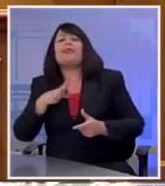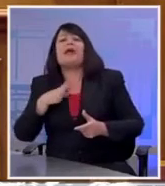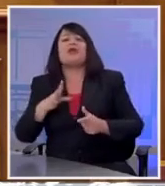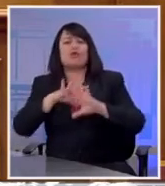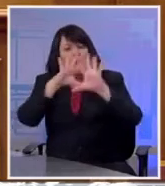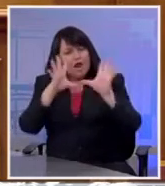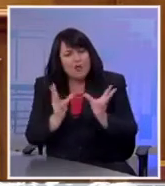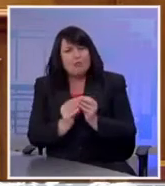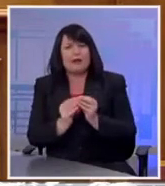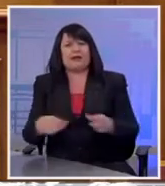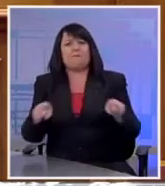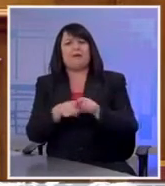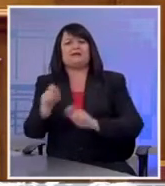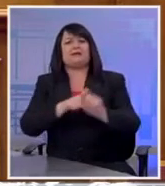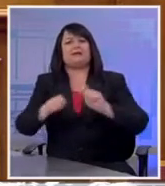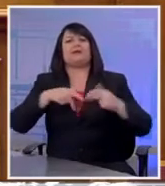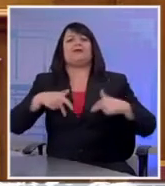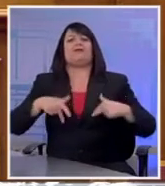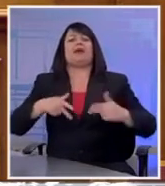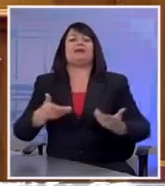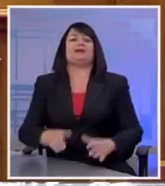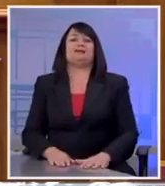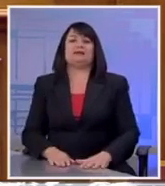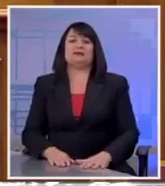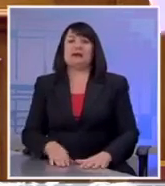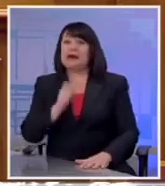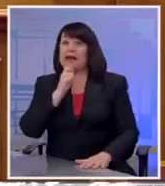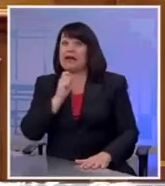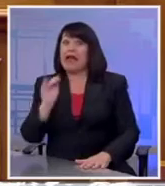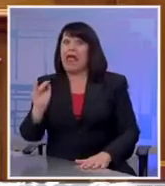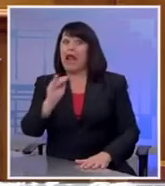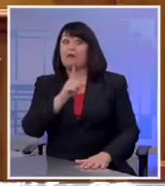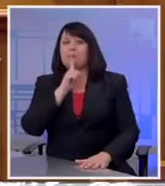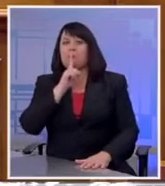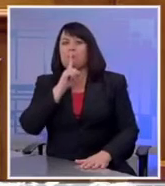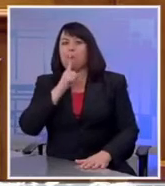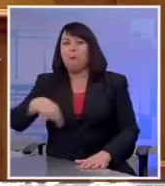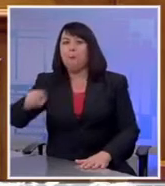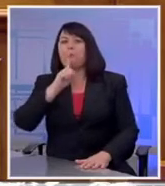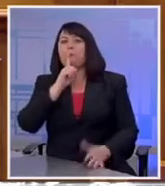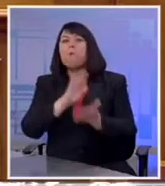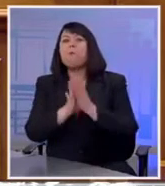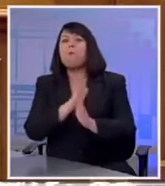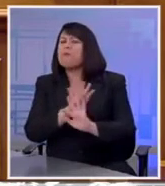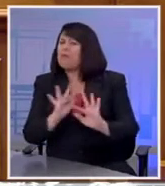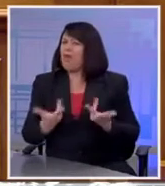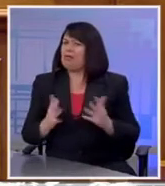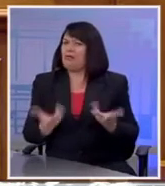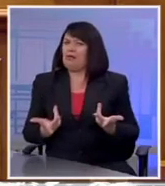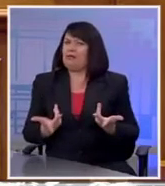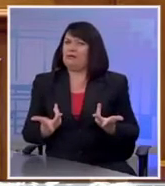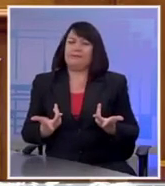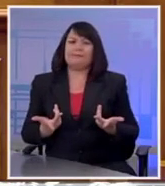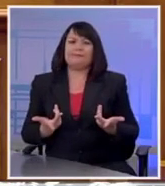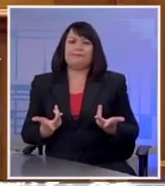άλλο, να εξεταστεί και τι έκανε τους δημοσκόπους όλους να σιωπήσουν? Κανείς δεν βγάζει για